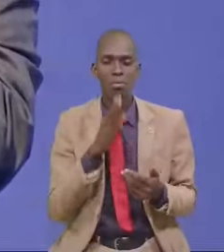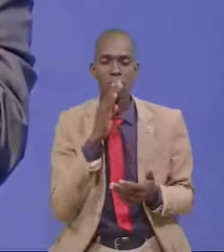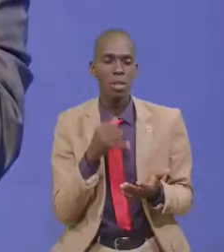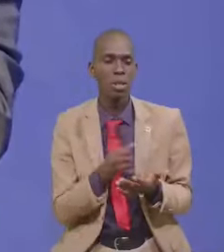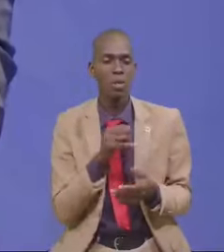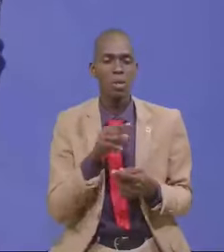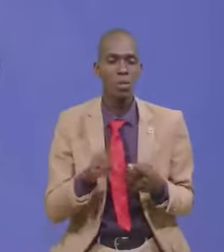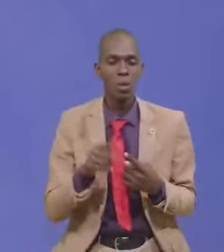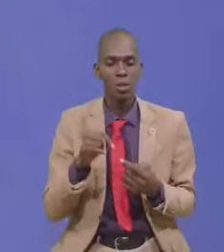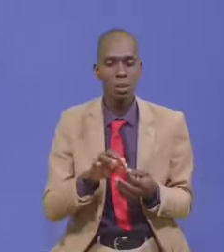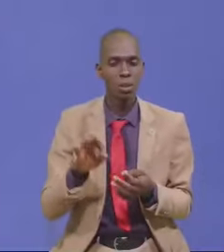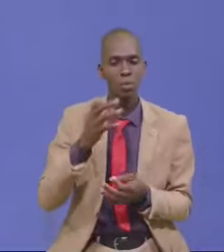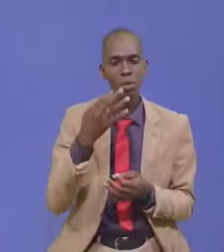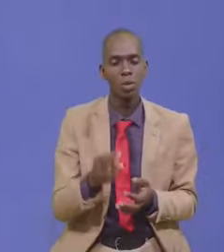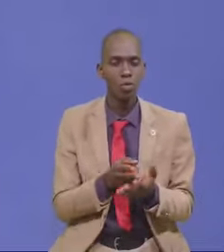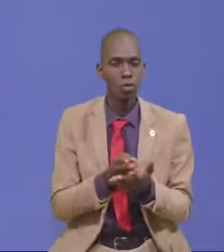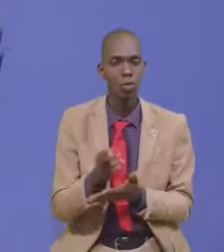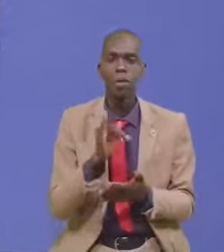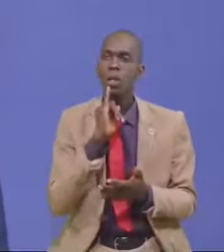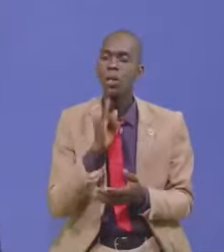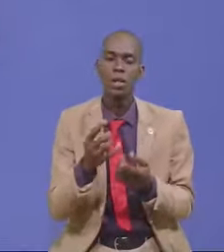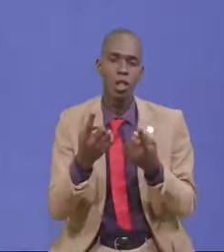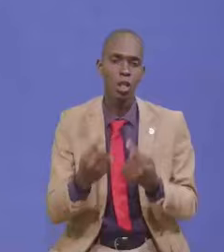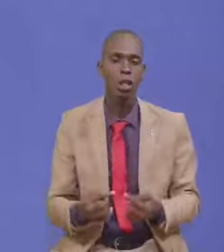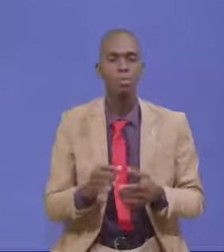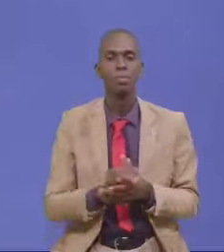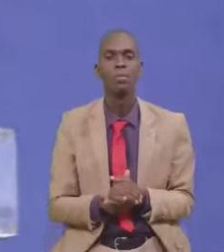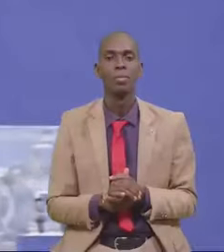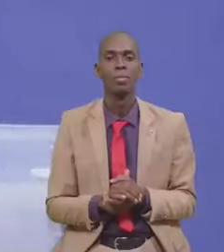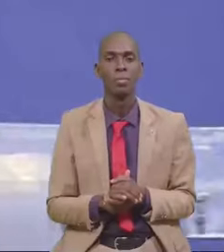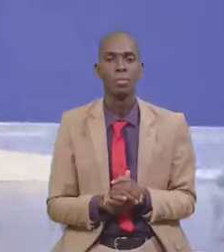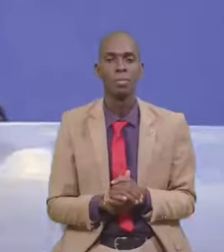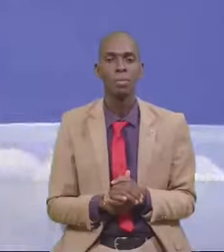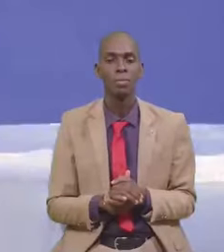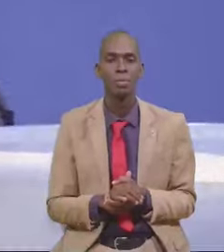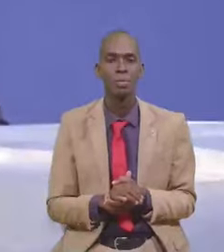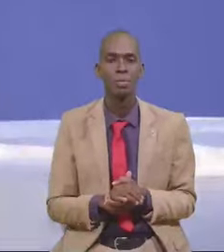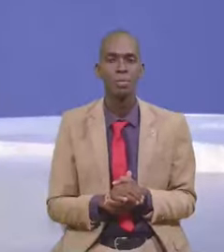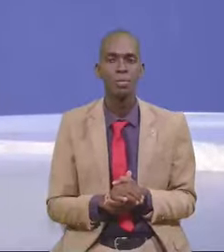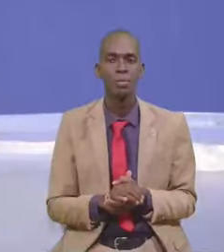13. Verset 13, quand le Consolateur sera venu, l'Esprit de vérité,